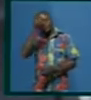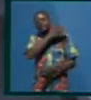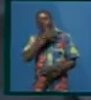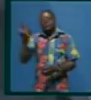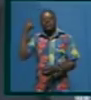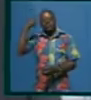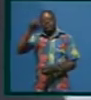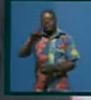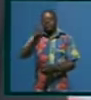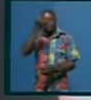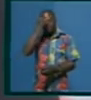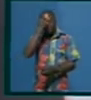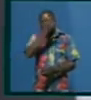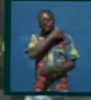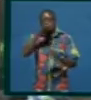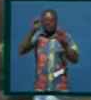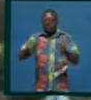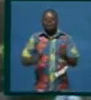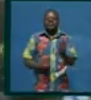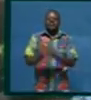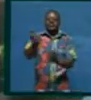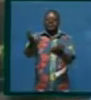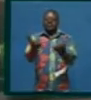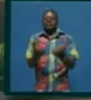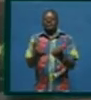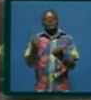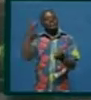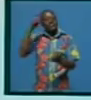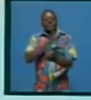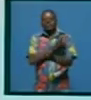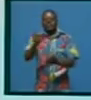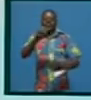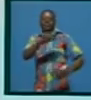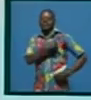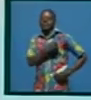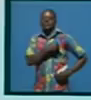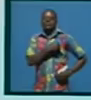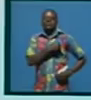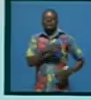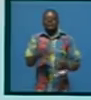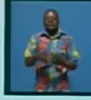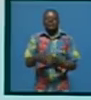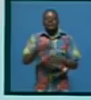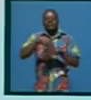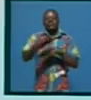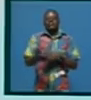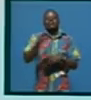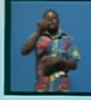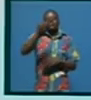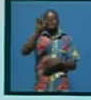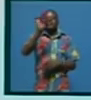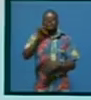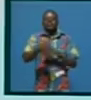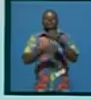le Burkina Faso pourrait se passer volontiers de ses forces militaires. Après 27 ans d'interruption,